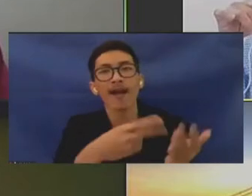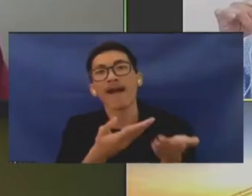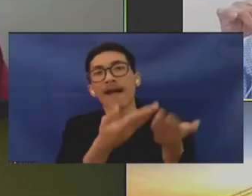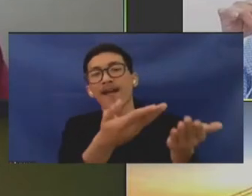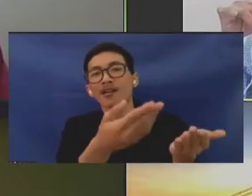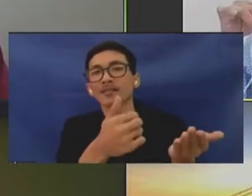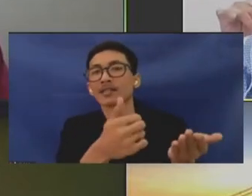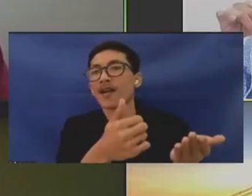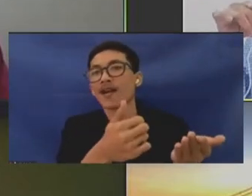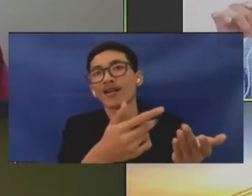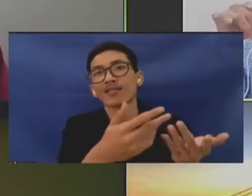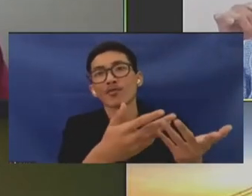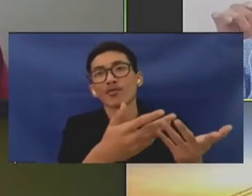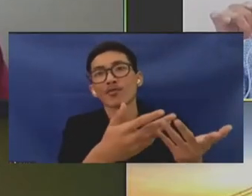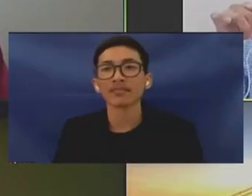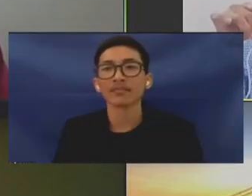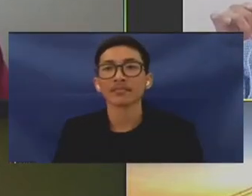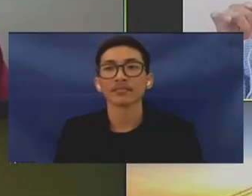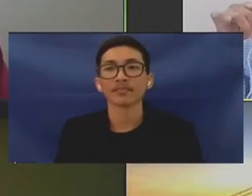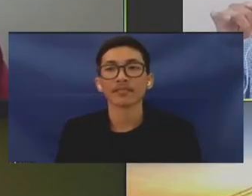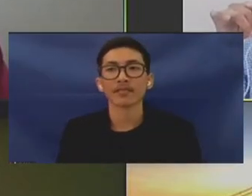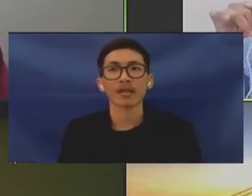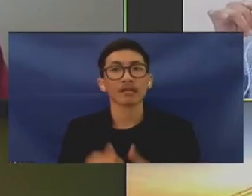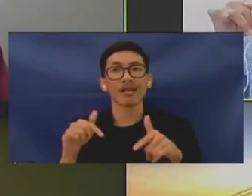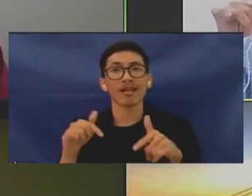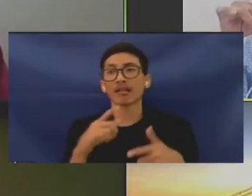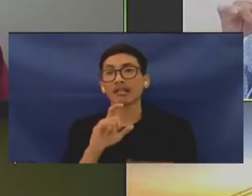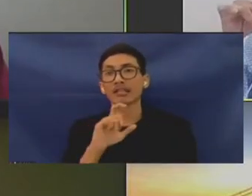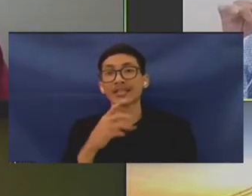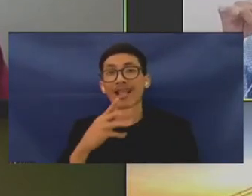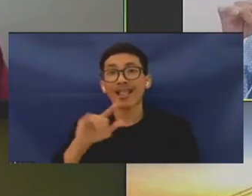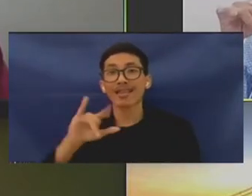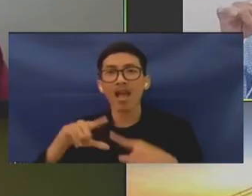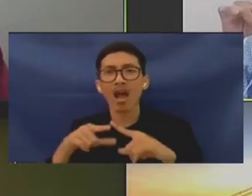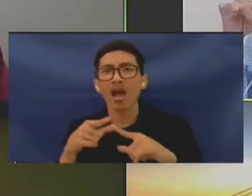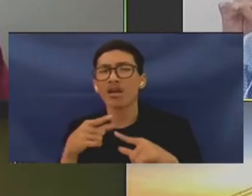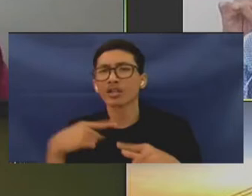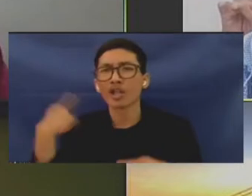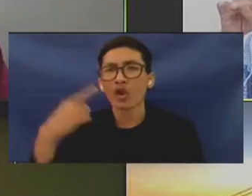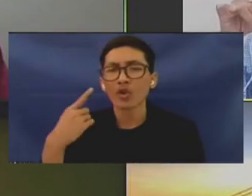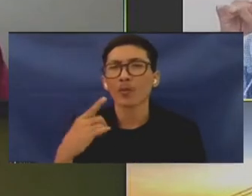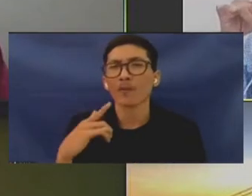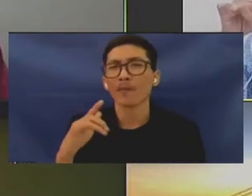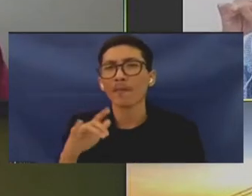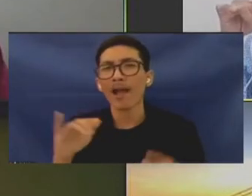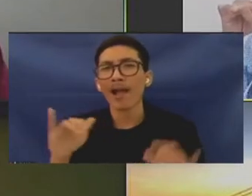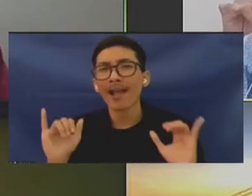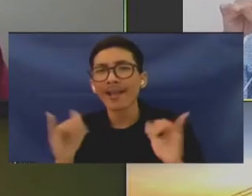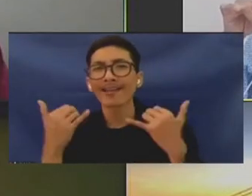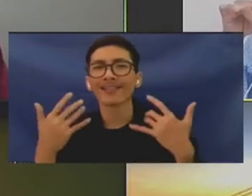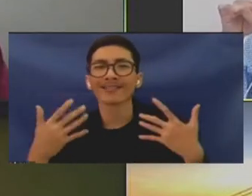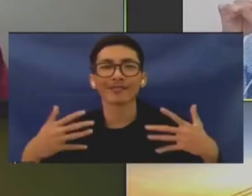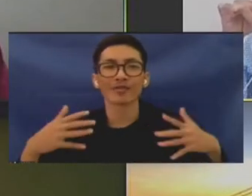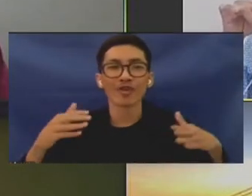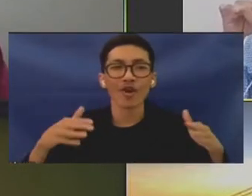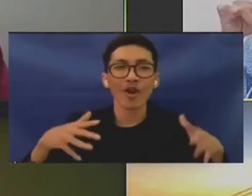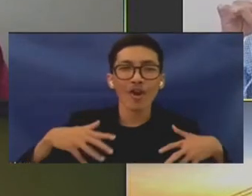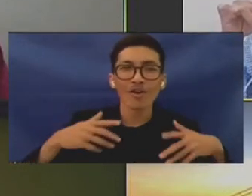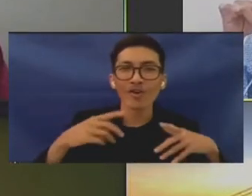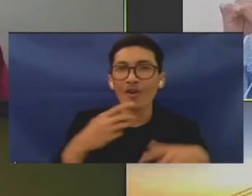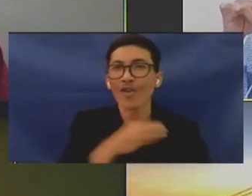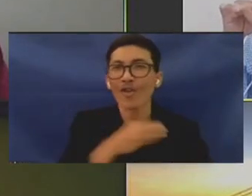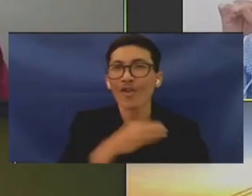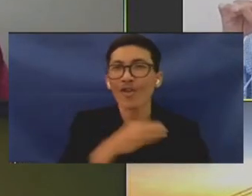senangnya sama dokter-dokteran, main sama terutama juga sama binatang, dia suka banget sama binatang gitu. Jadi biarin aja berkembang, tapi